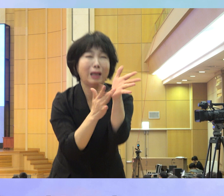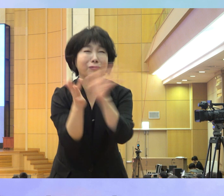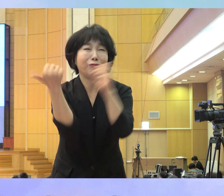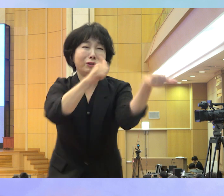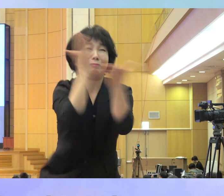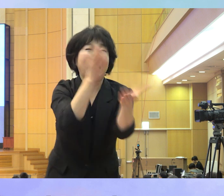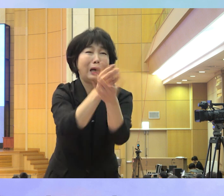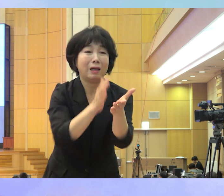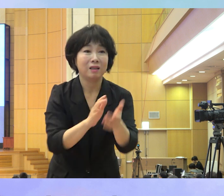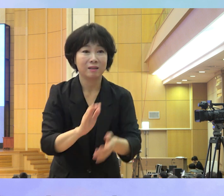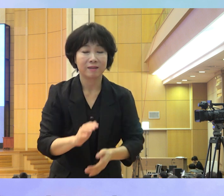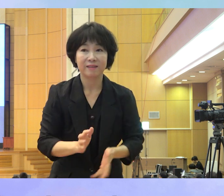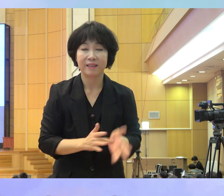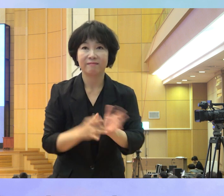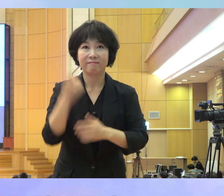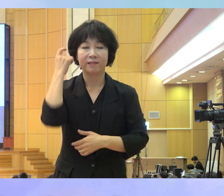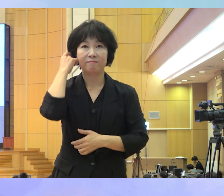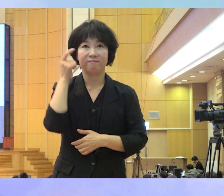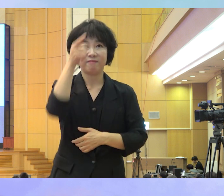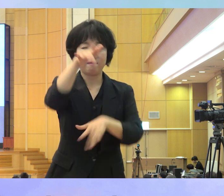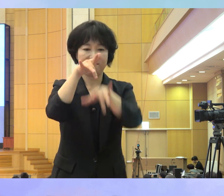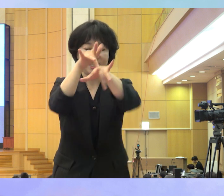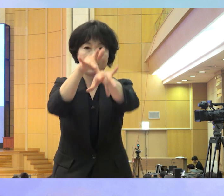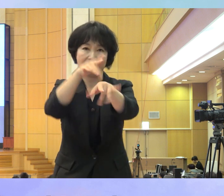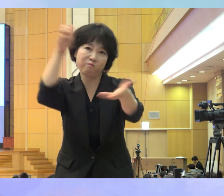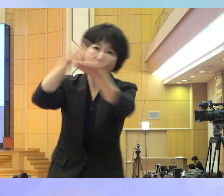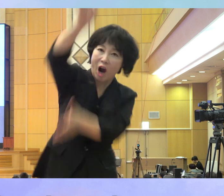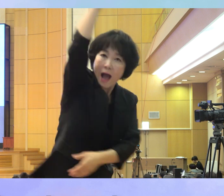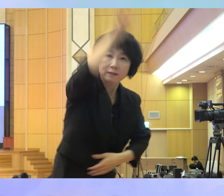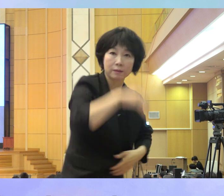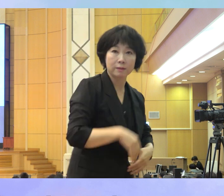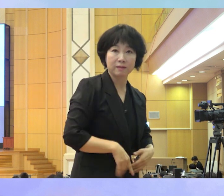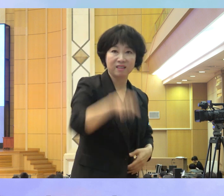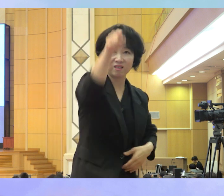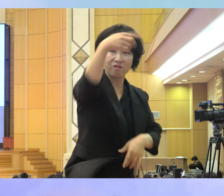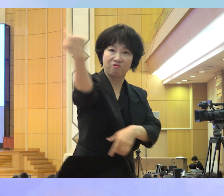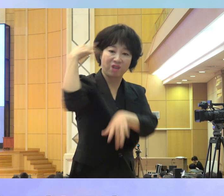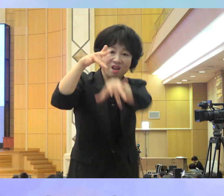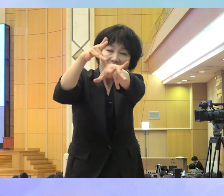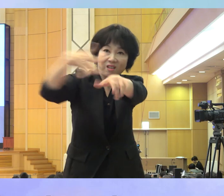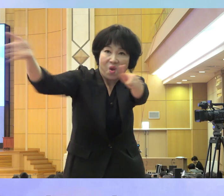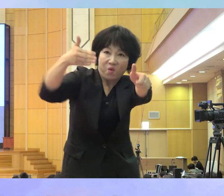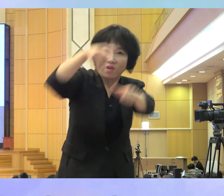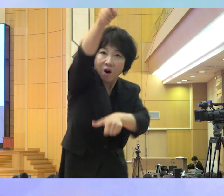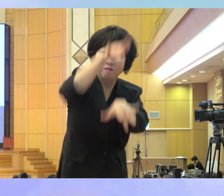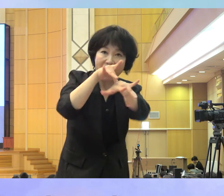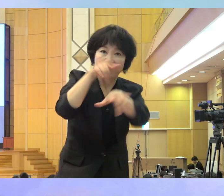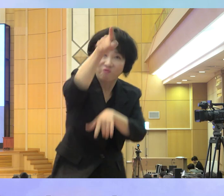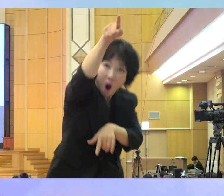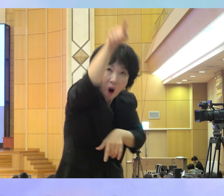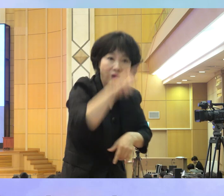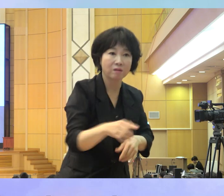했을 때 예수님이 말했어요. 사탄아 물러가라. 마귀 역사예요. 그건. 예.